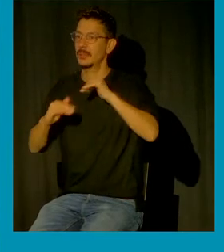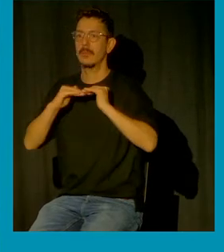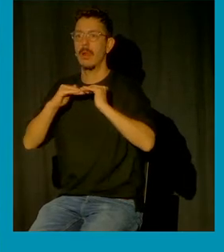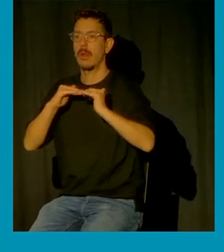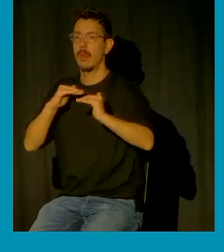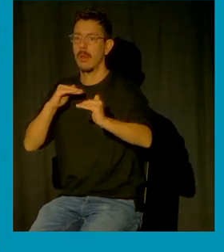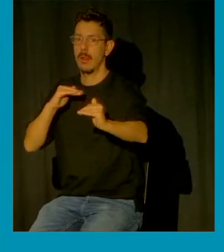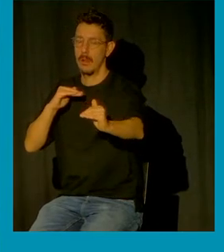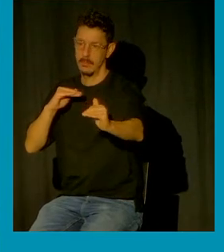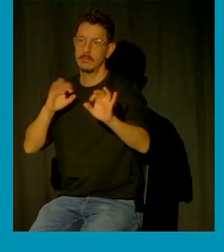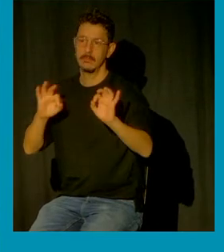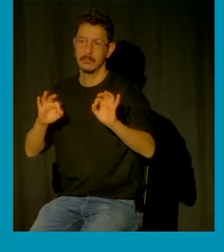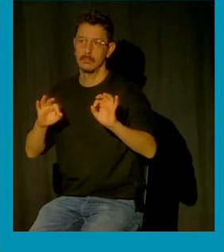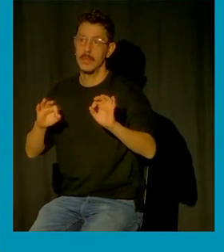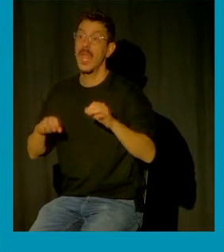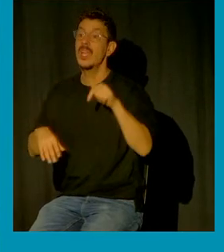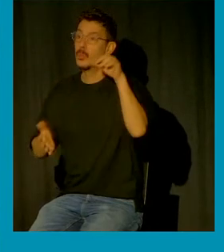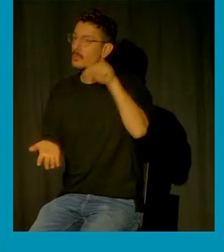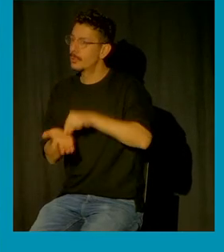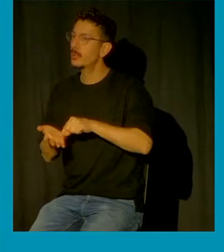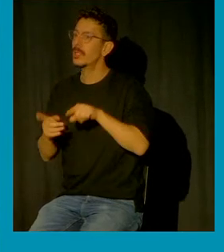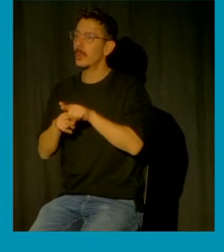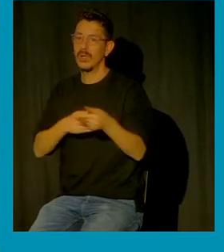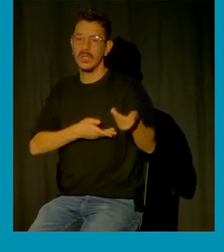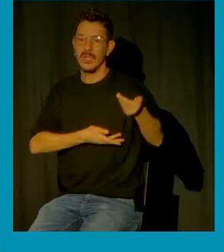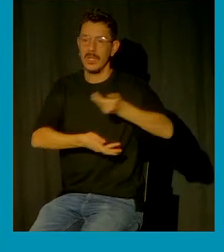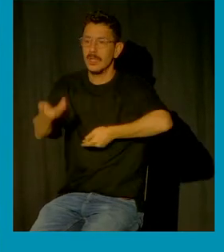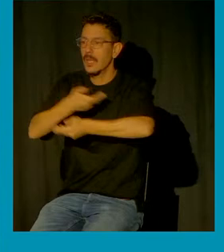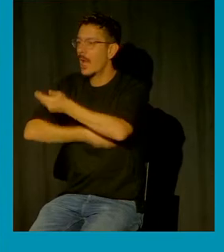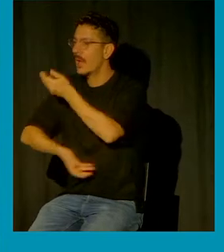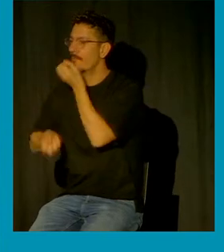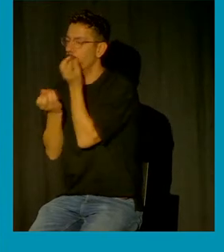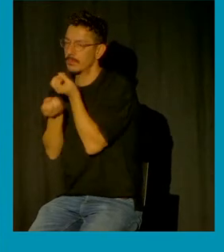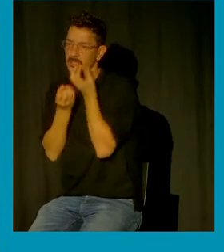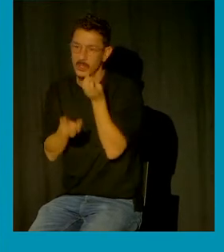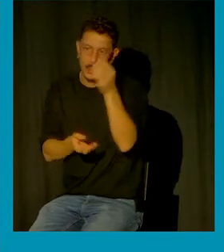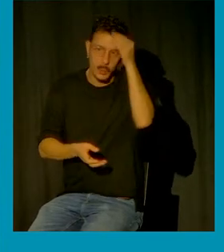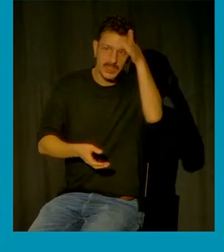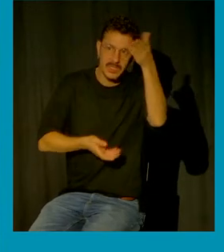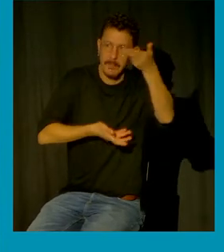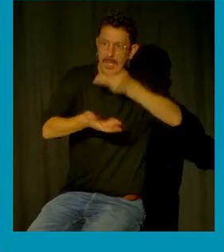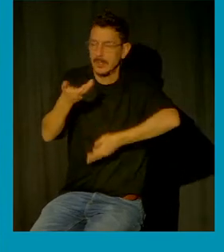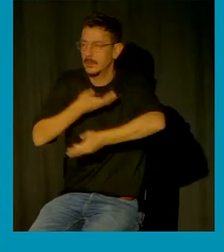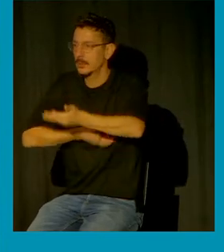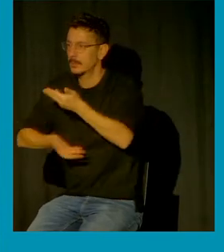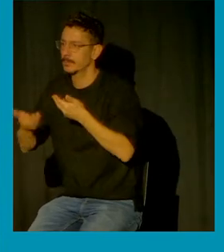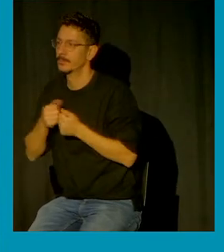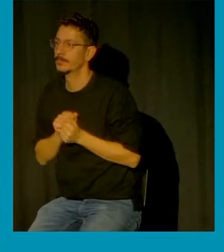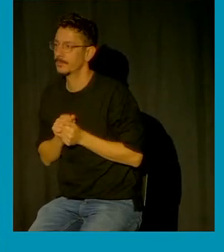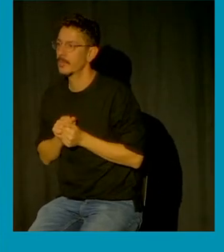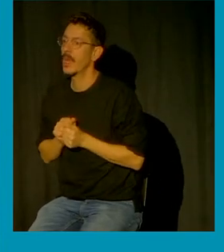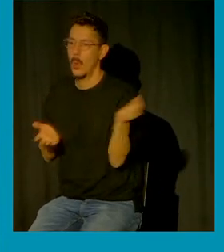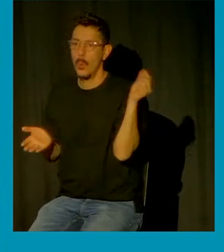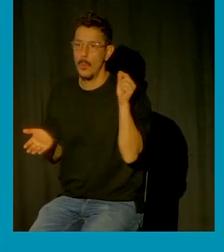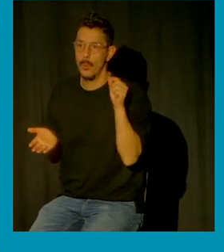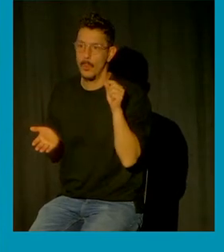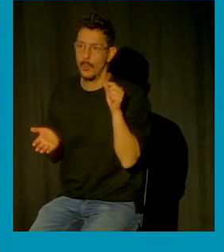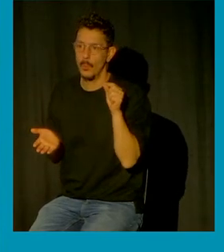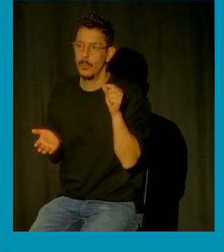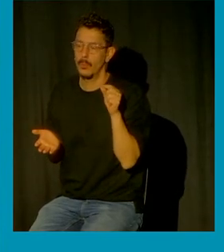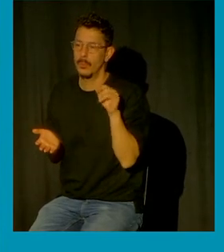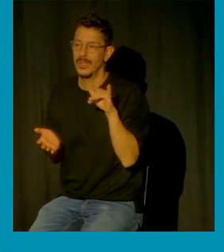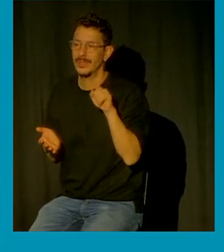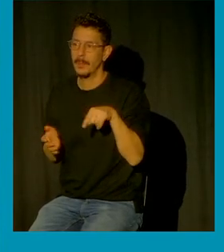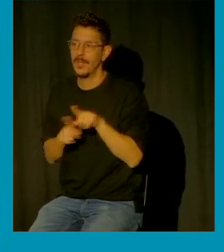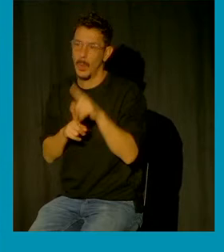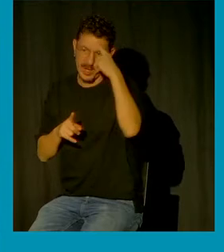també a la taula és un punt d'intercanvi d'informacions de coneixements és un punt d'intercanvi de bones pràctiques de